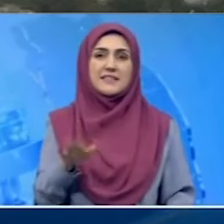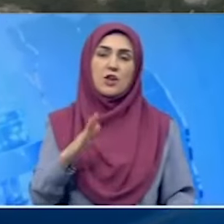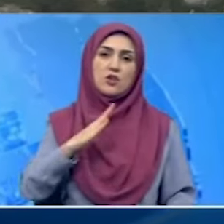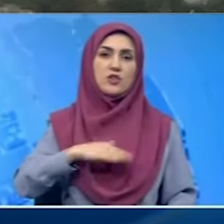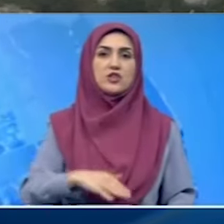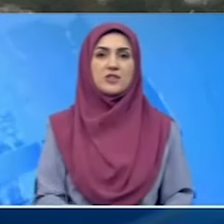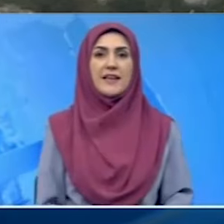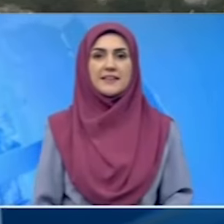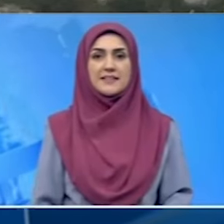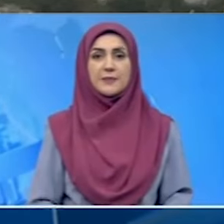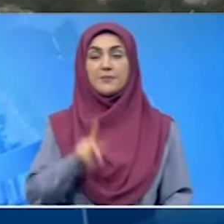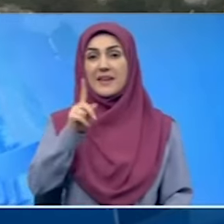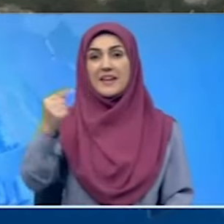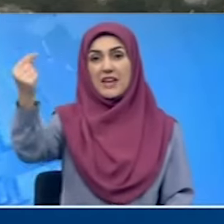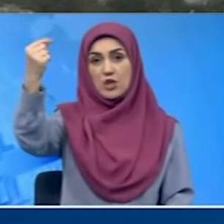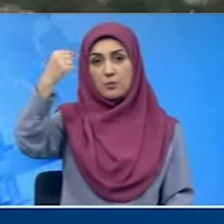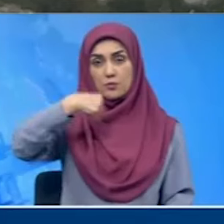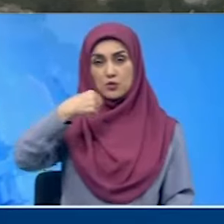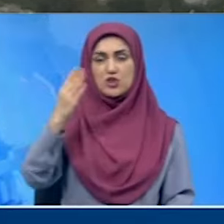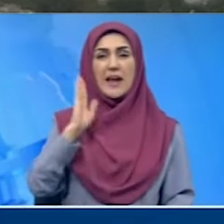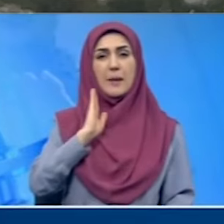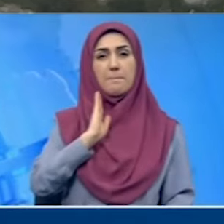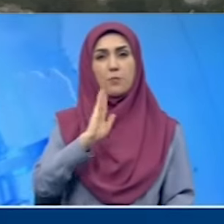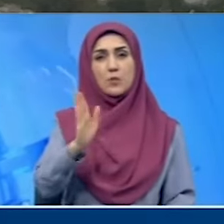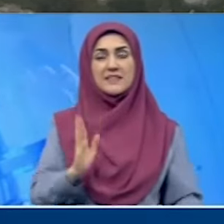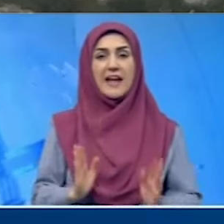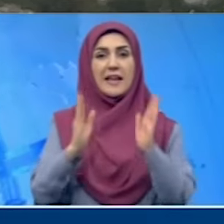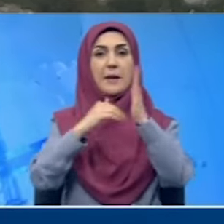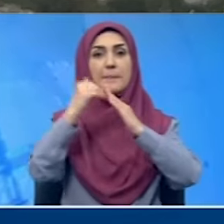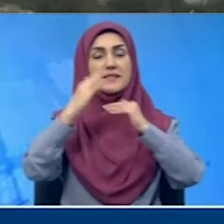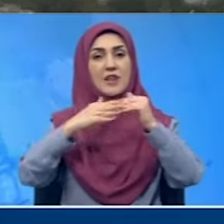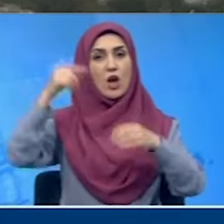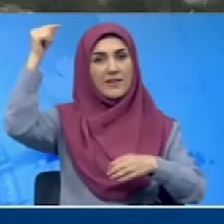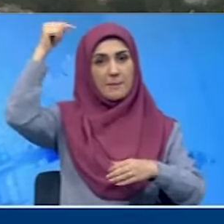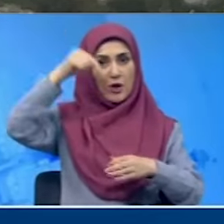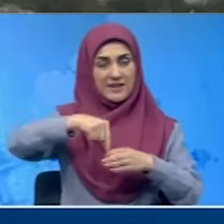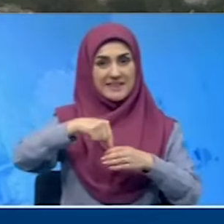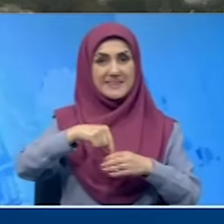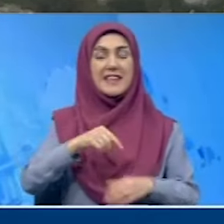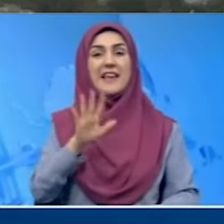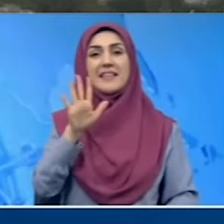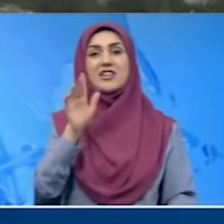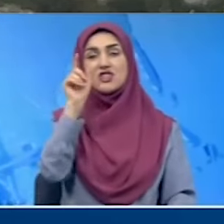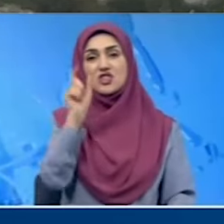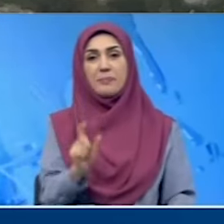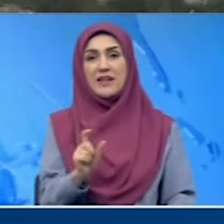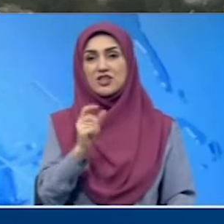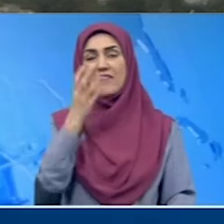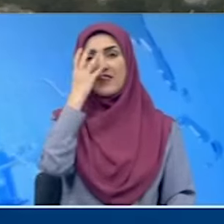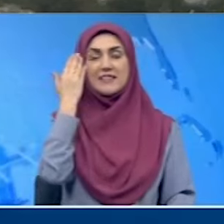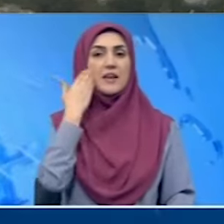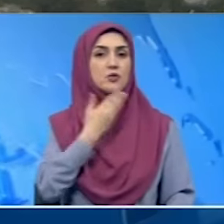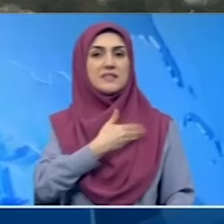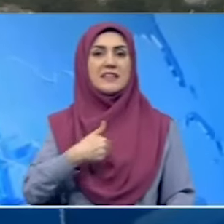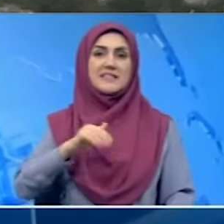است. یکی از موشک‌ها مستقیماً به ساختمانی در حیفا اصابت کرد که بر اثر آن 5 صهیونیست زخمی